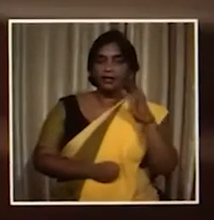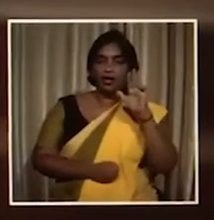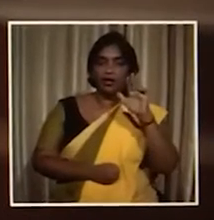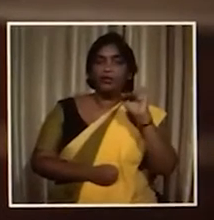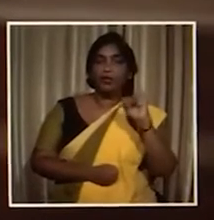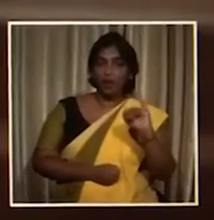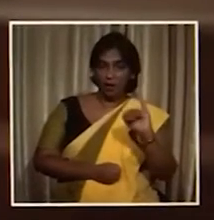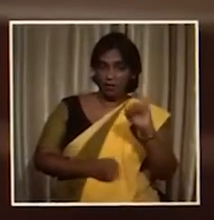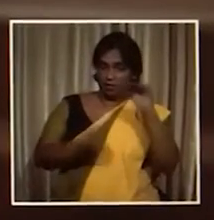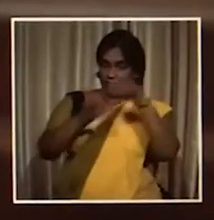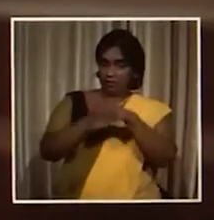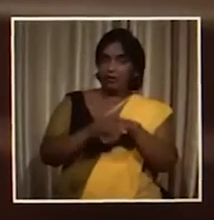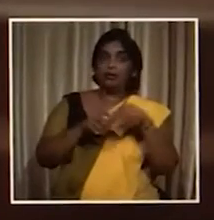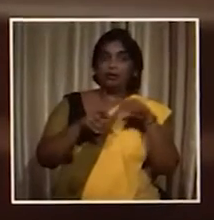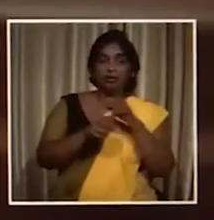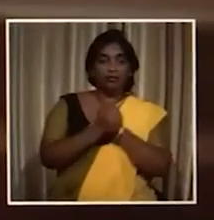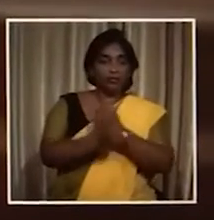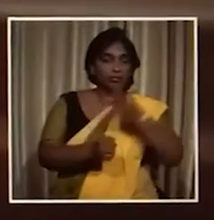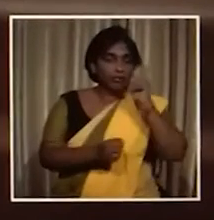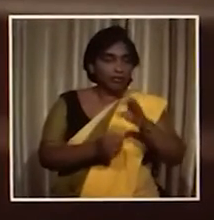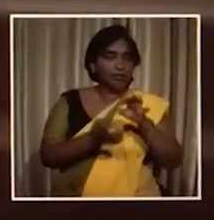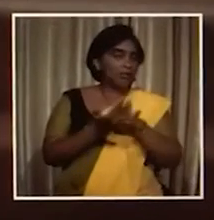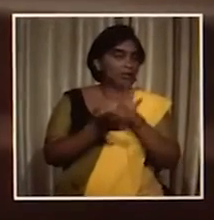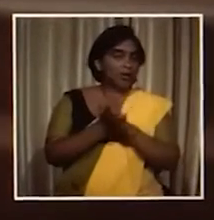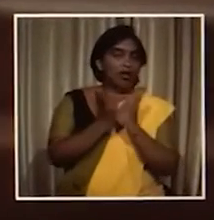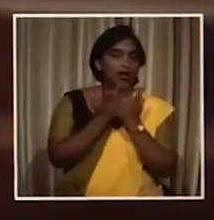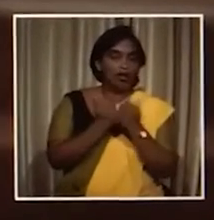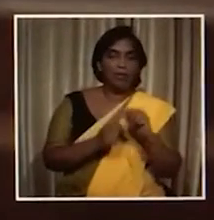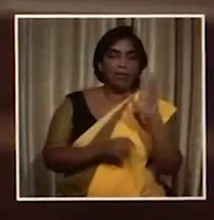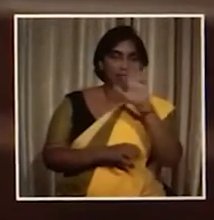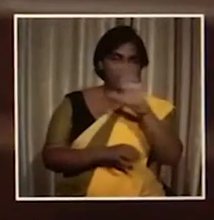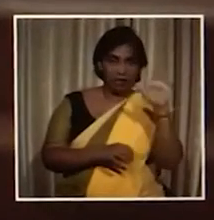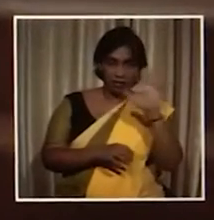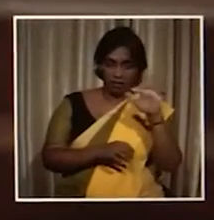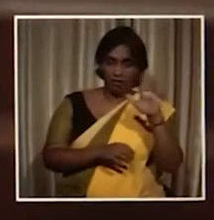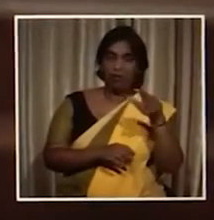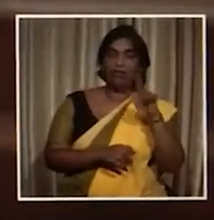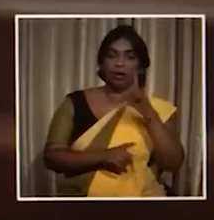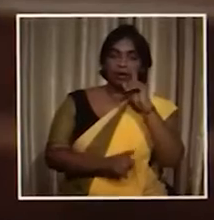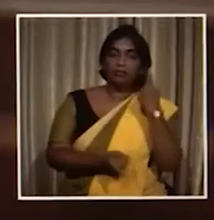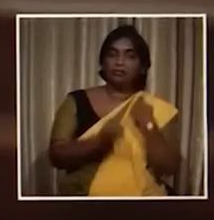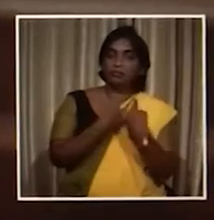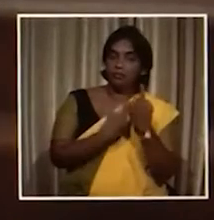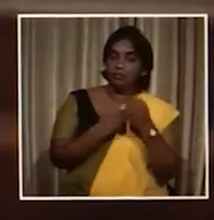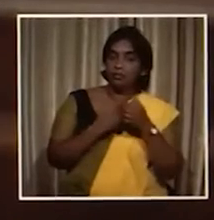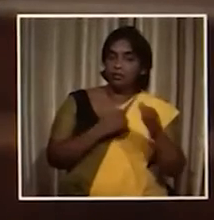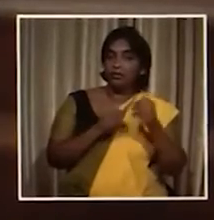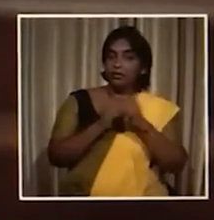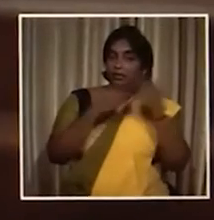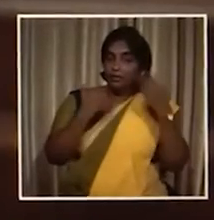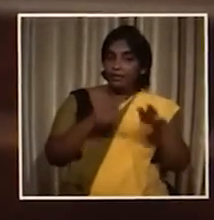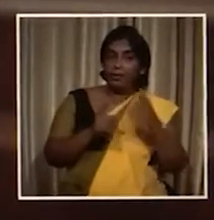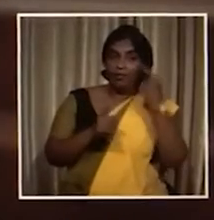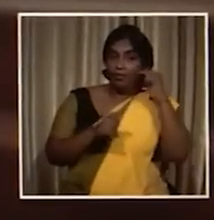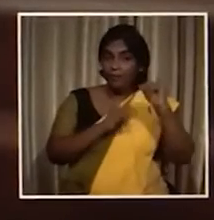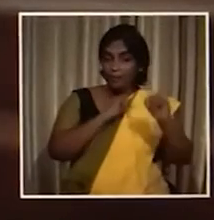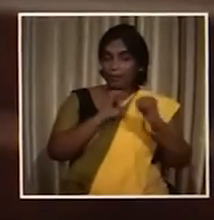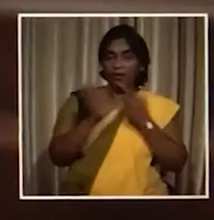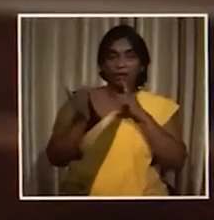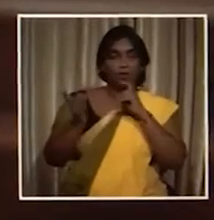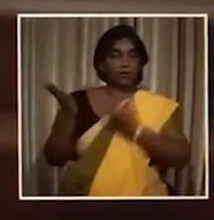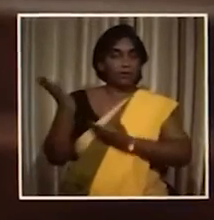දෙනෙක් ඉන්නවා. රැඳුම් නියෝග මත සිටින ප්‍රමාණය 19යි. පරීක්ෂණ අවසන් කර චෝදනා ගොනු කර ප්‍රමාණය